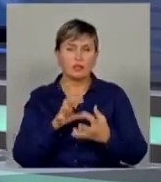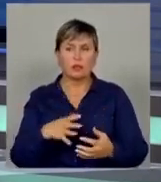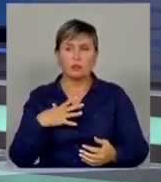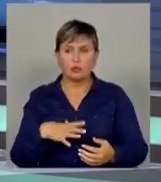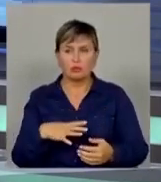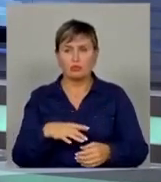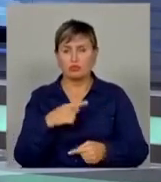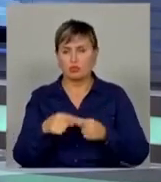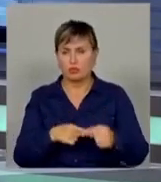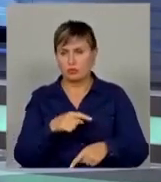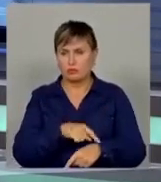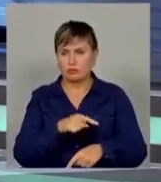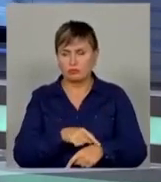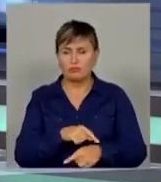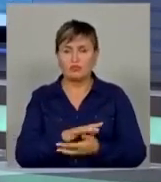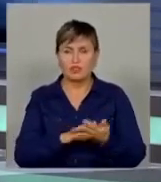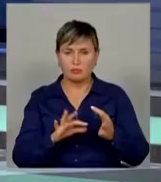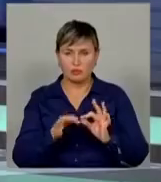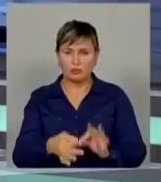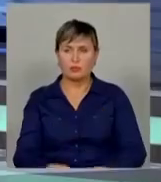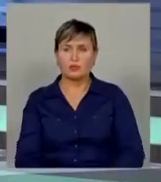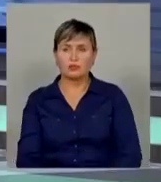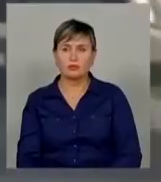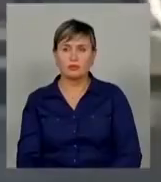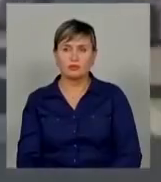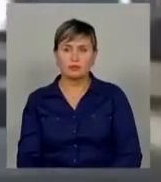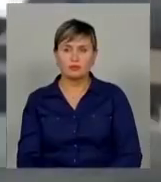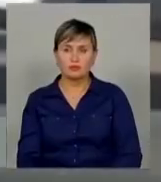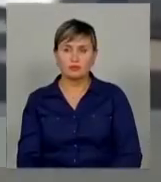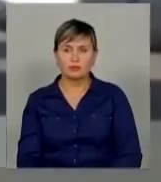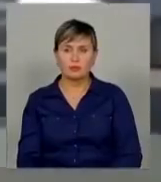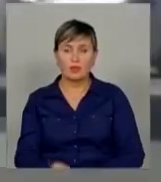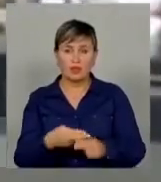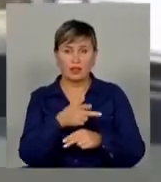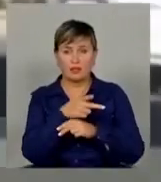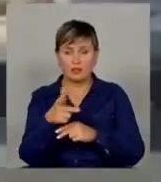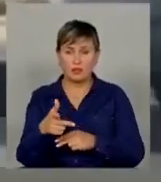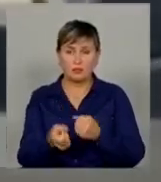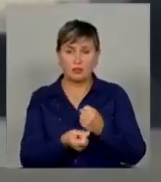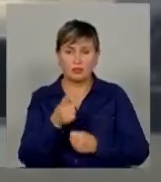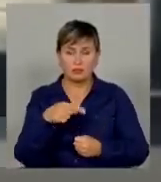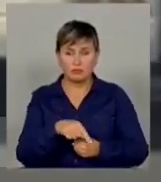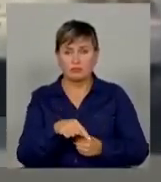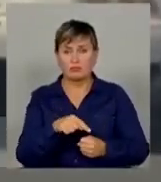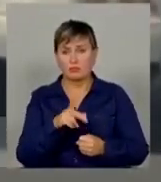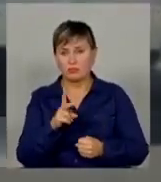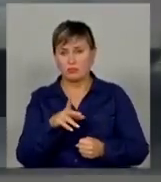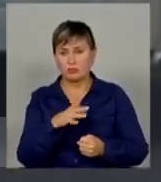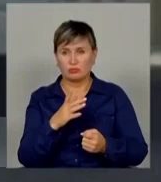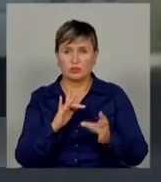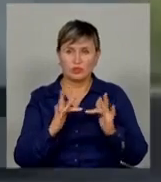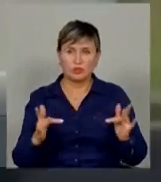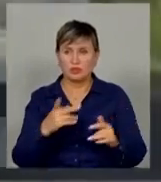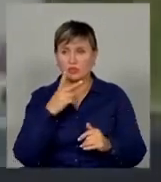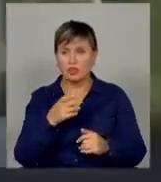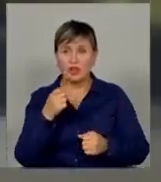приходится часами. Эльдар Гизатуллин разбирался в ситуации. Это видео появилось в авторской программе на одном из YouTube-каналов. На нем